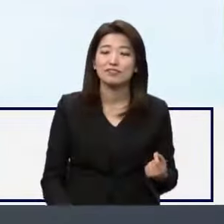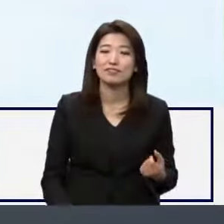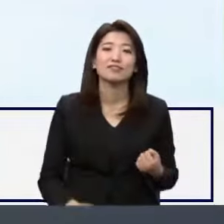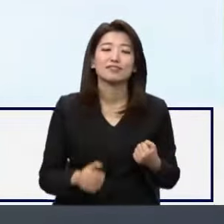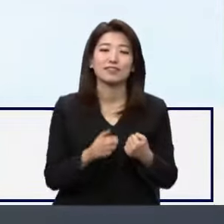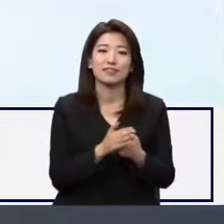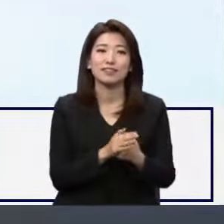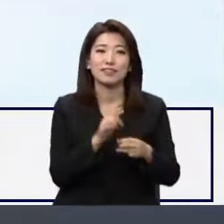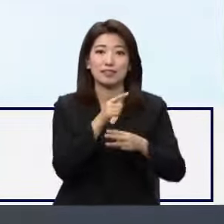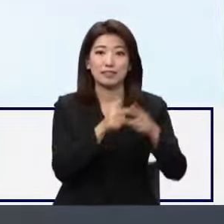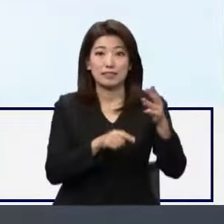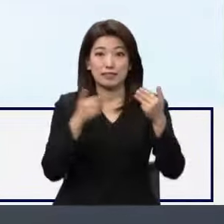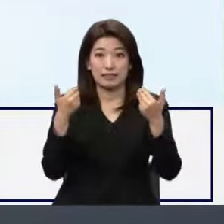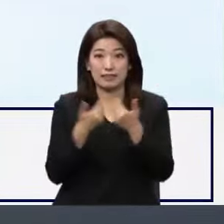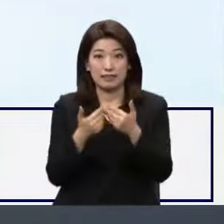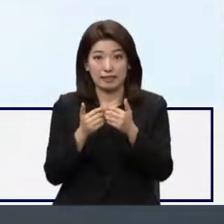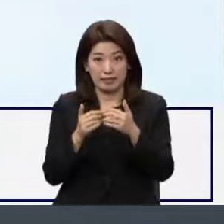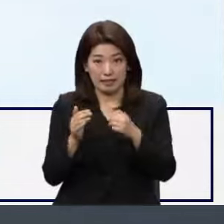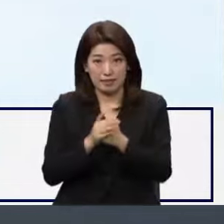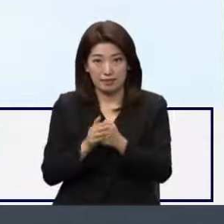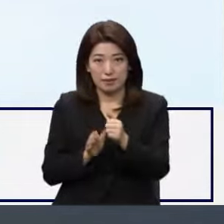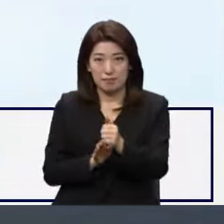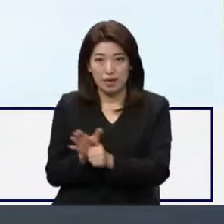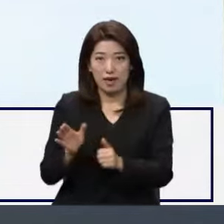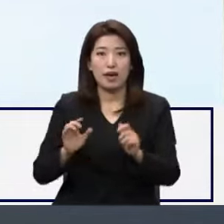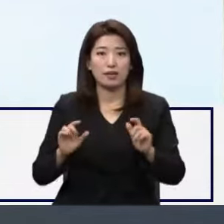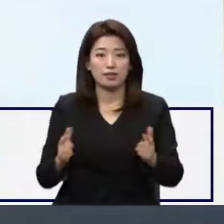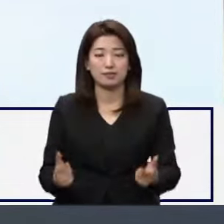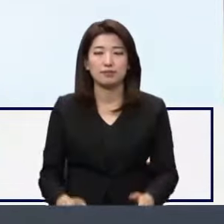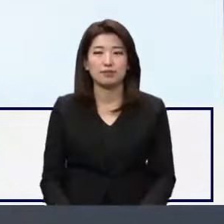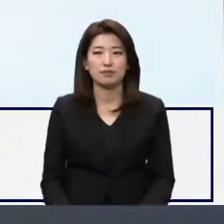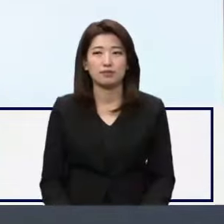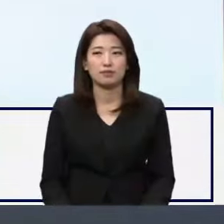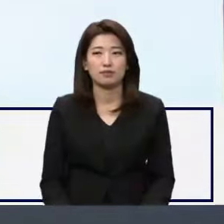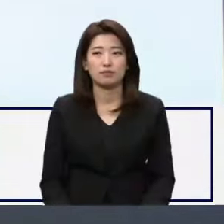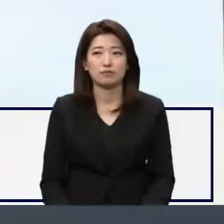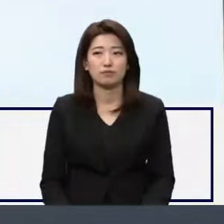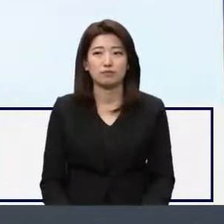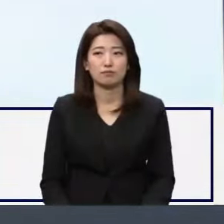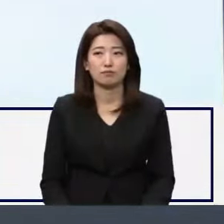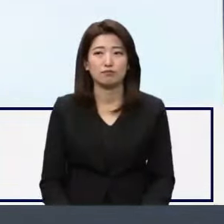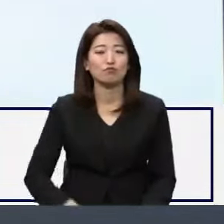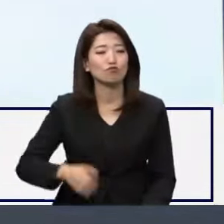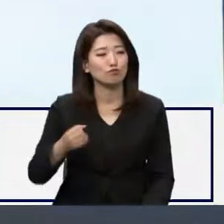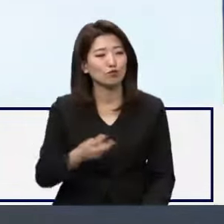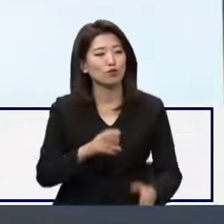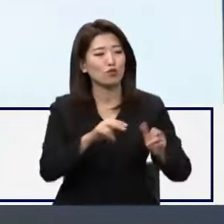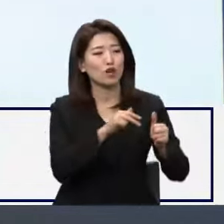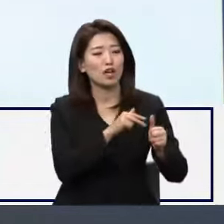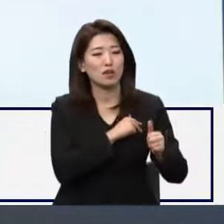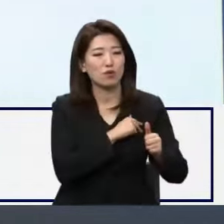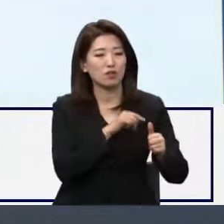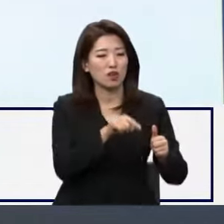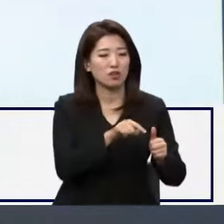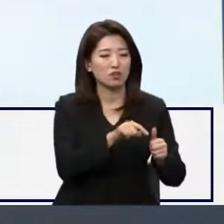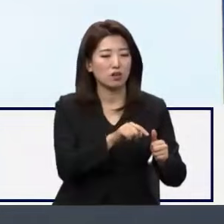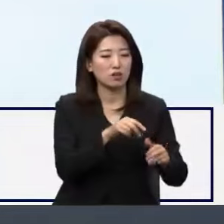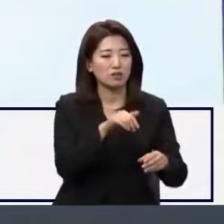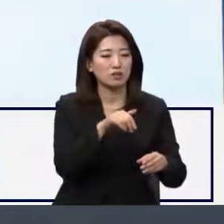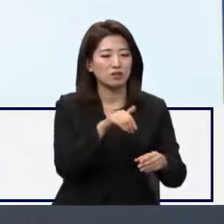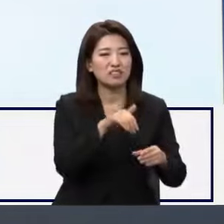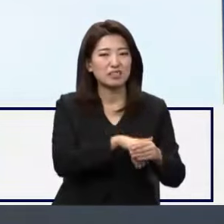선언하지 않느냐라고 말씀을 하셨어요 그러면서 옮겨 신기라고 하지만 옮겨 심어도 잘 클 수 있고 더 잘 클 수 있는 사람들이라서